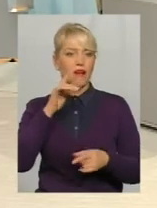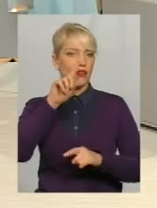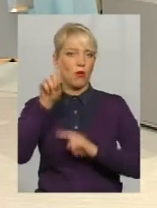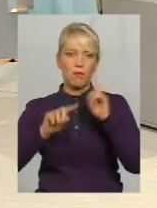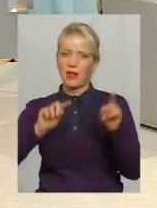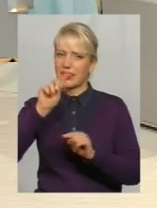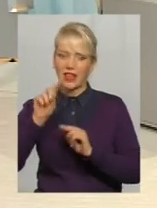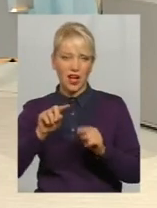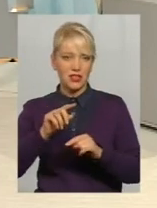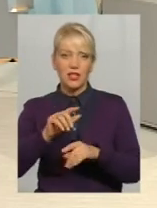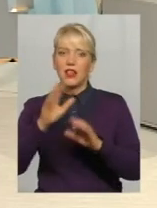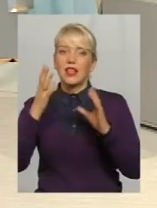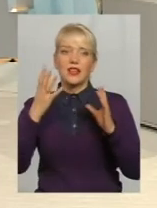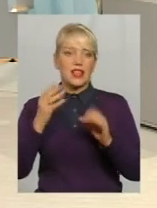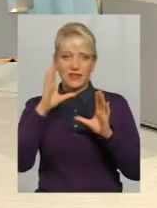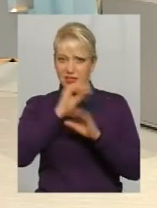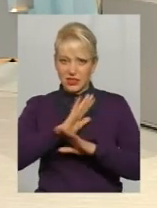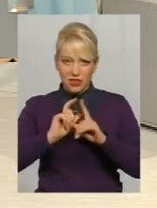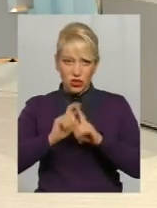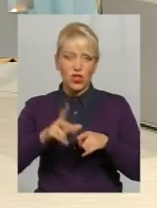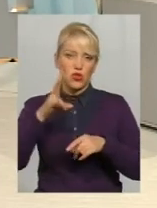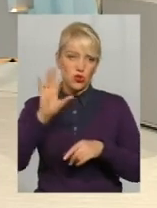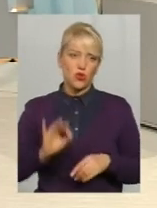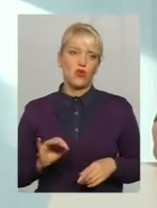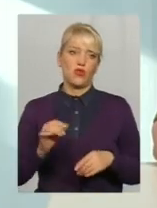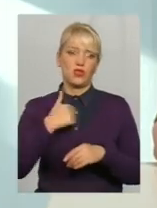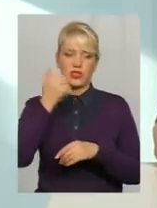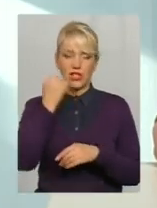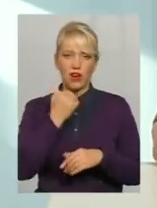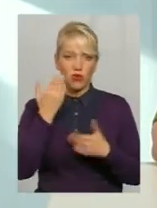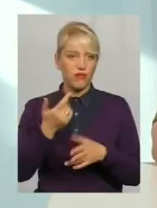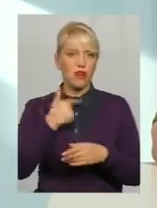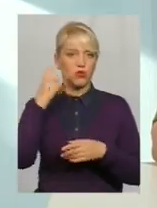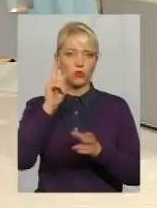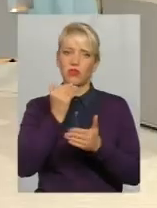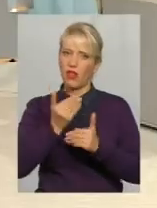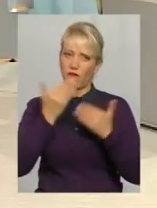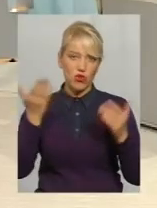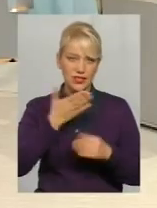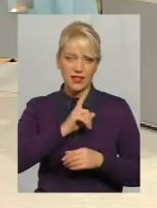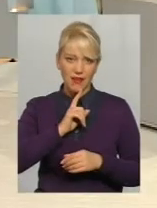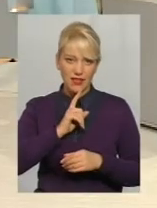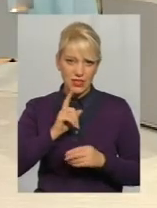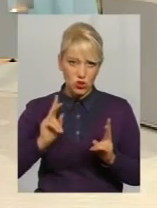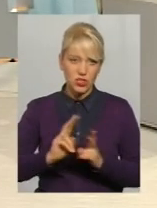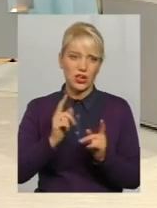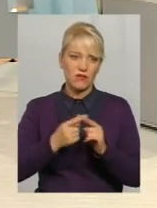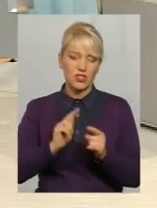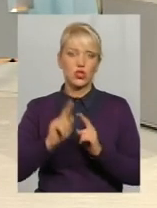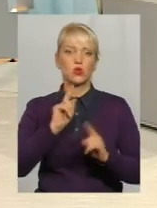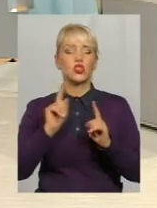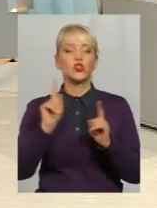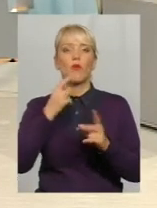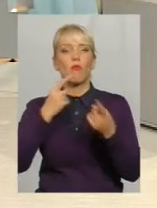не зачепили, але дякую вам за те, що ви прийшли. Думаю, не востаннє ми зустрічаємося в цій студії, щоб поговорити,